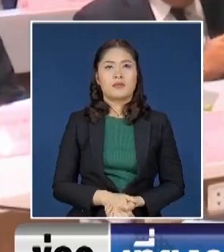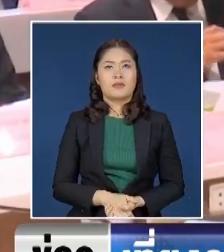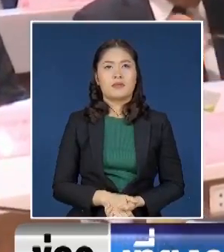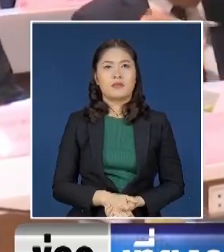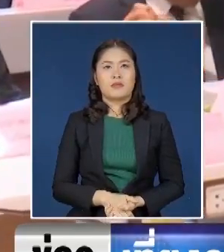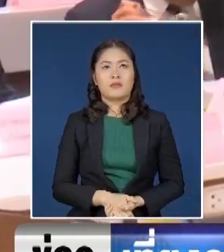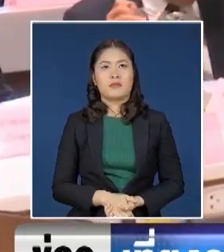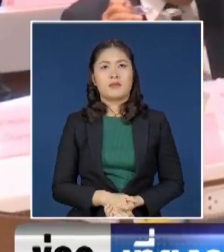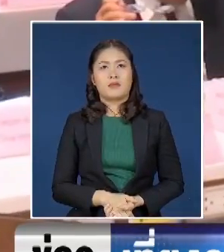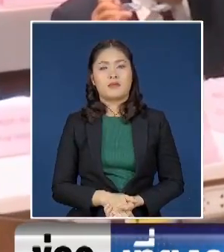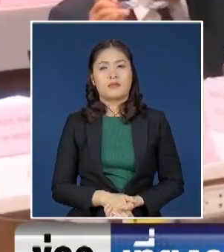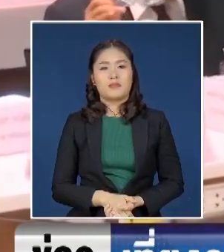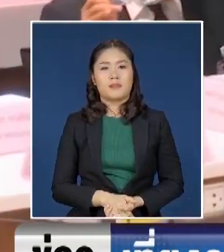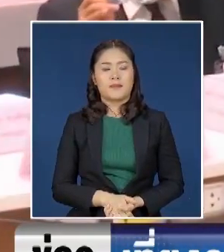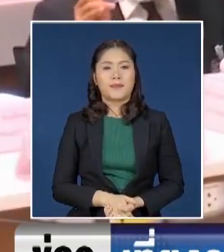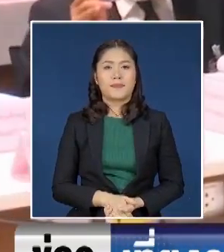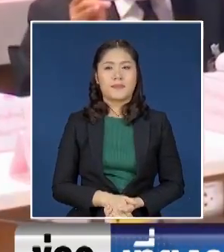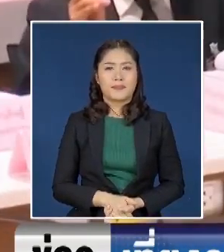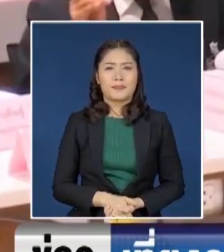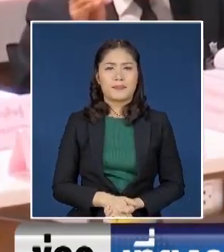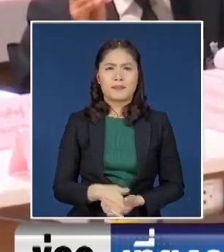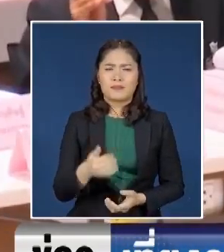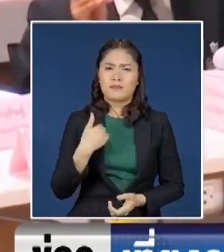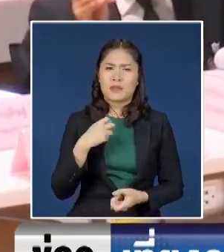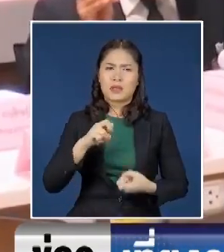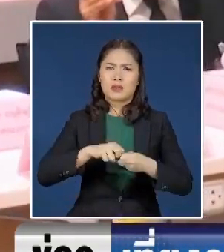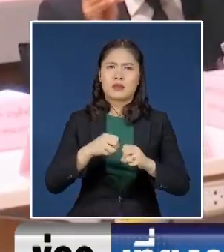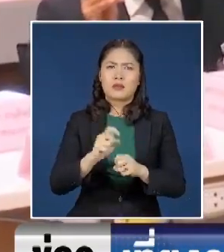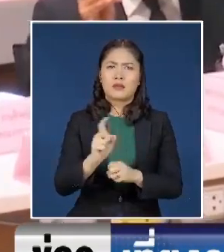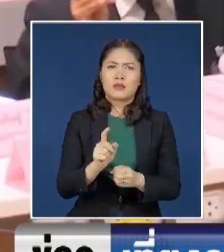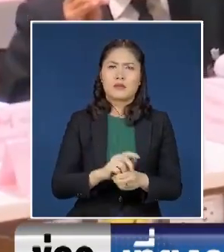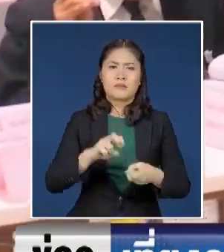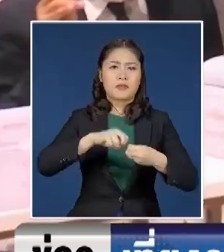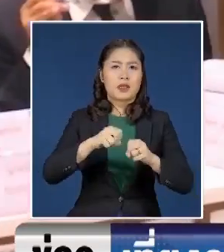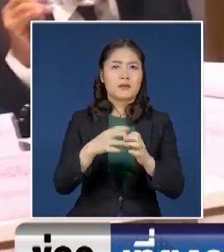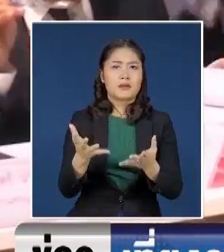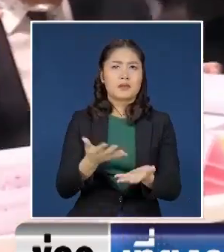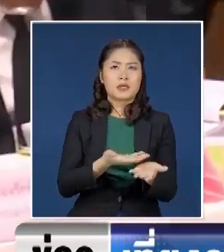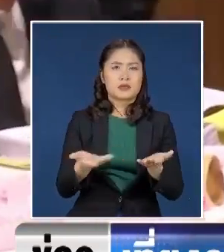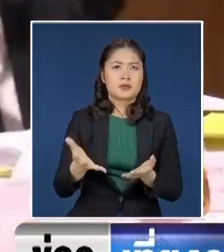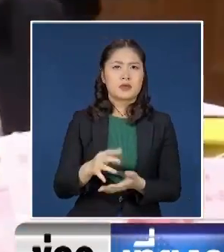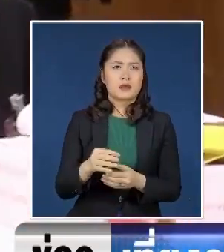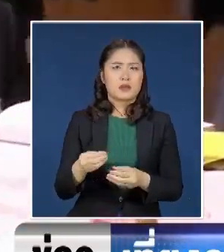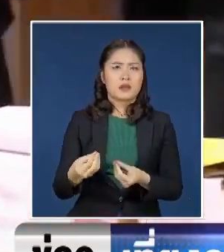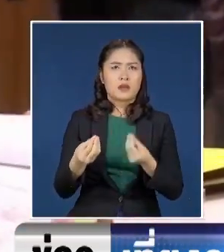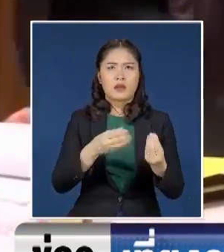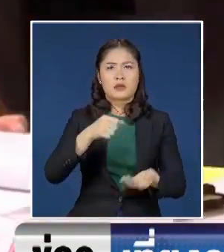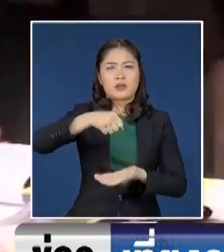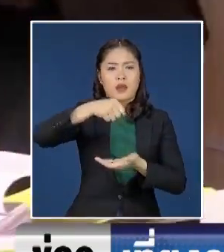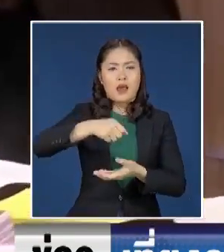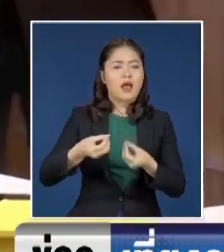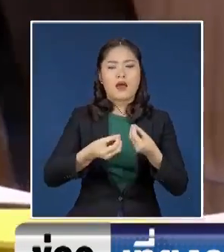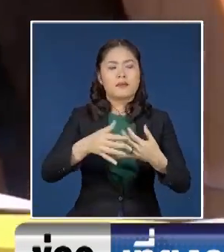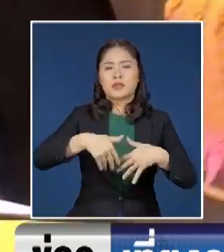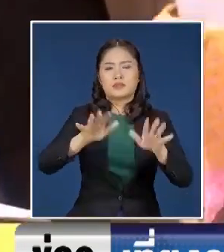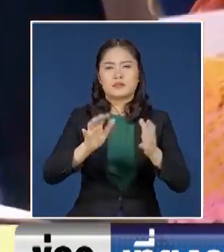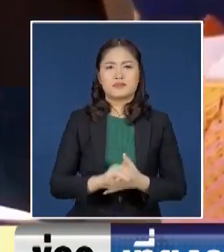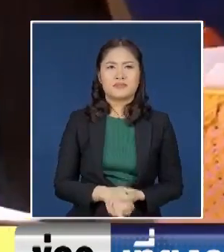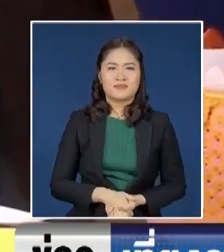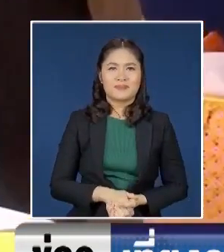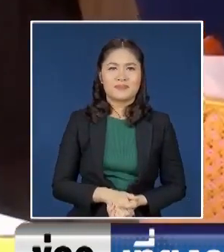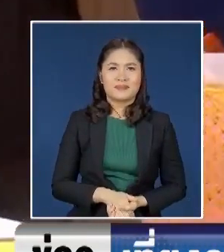ไป เดี๋ยวมีเรื่องนะมันไม่มีปัญหาเชิญครับ ไอ้นี่ของคุณประชาชน